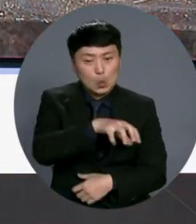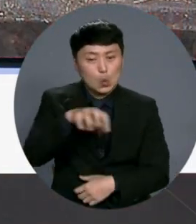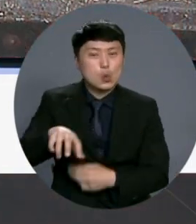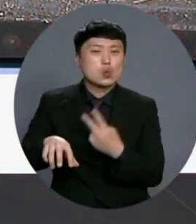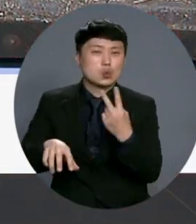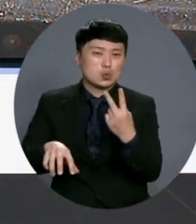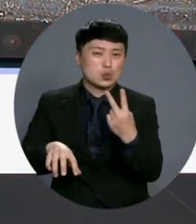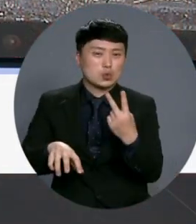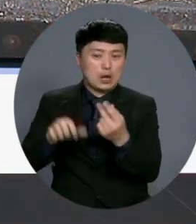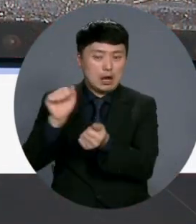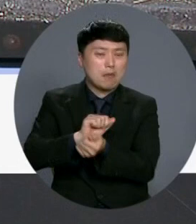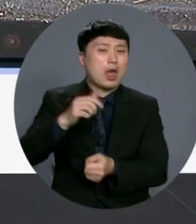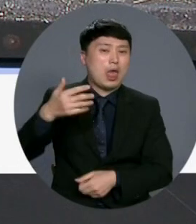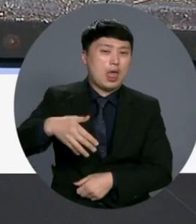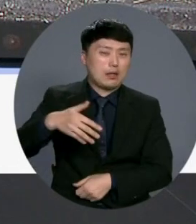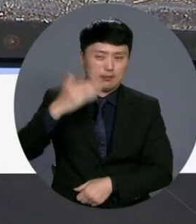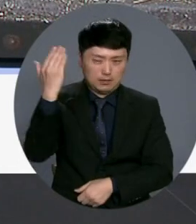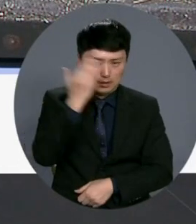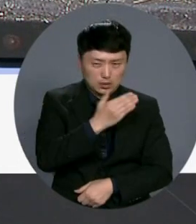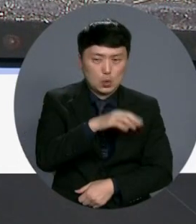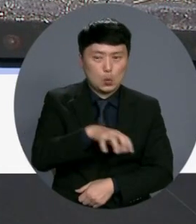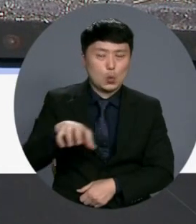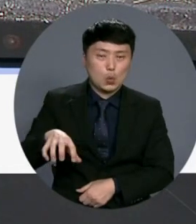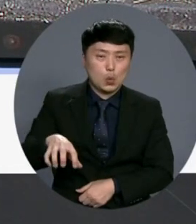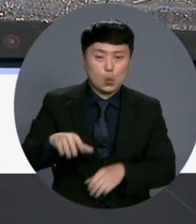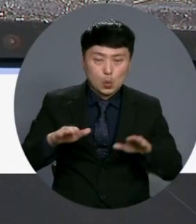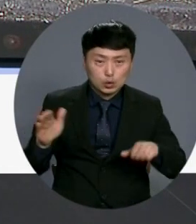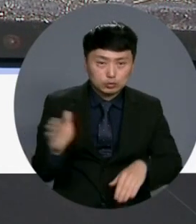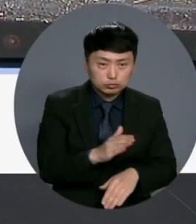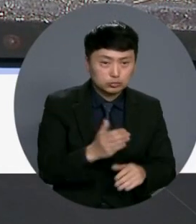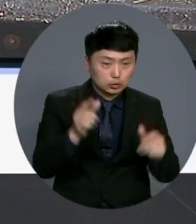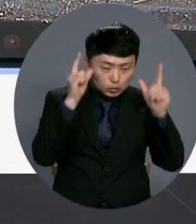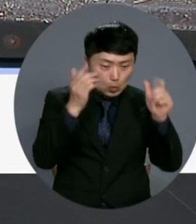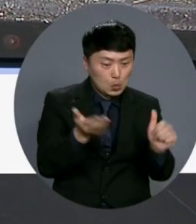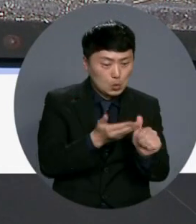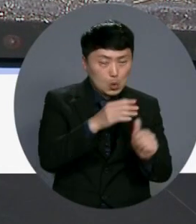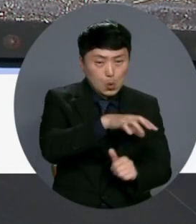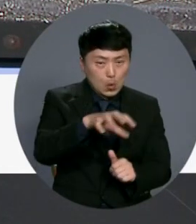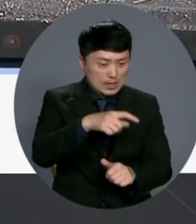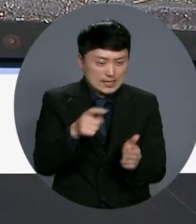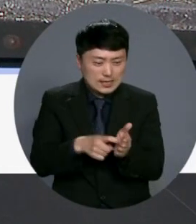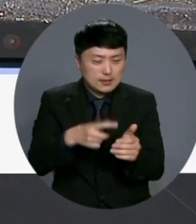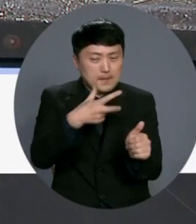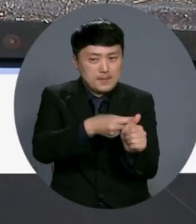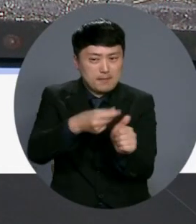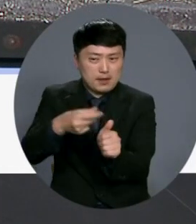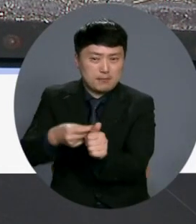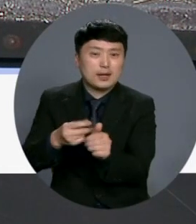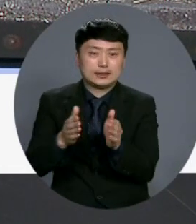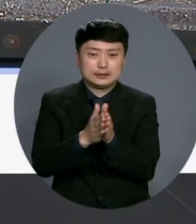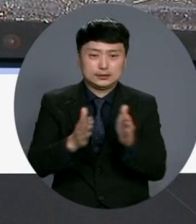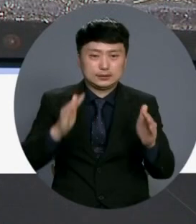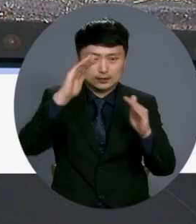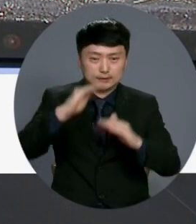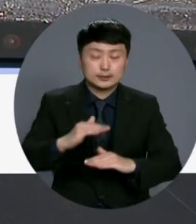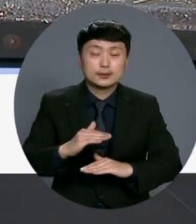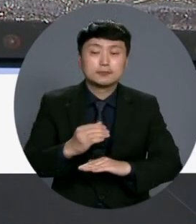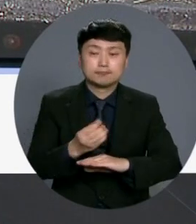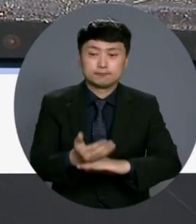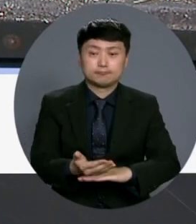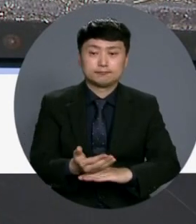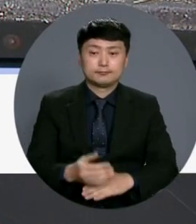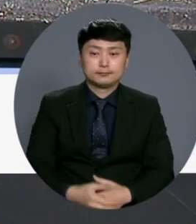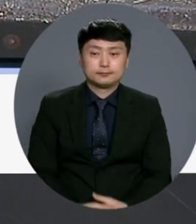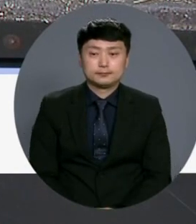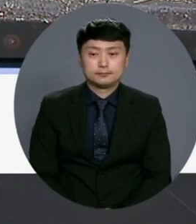런피스킨병이 발생하지 않은 청정지역인데요. 오늘부터 축산농가에 긴급 백신 접종을 시작했습니다. 한태현 기자가 현장